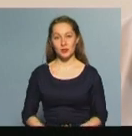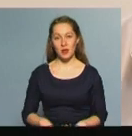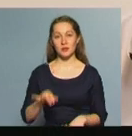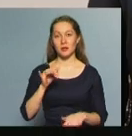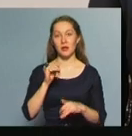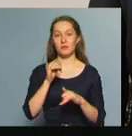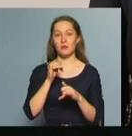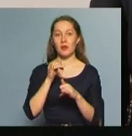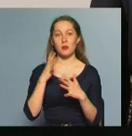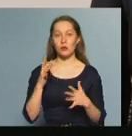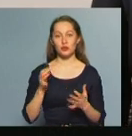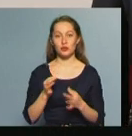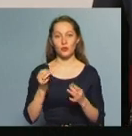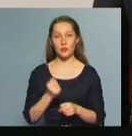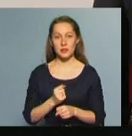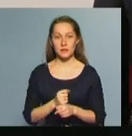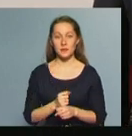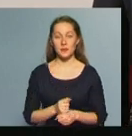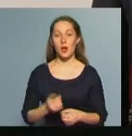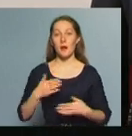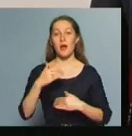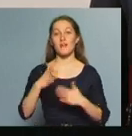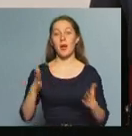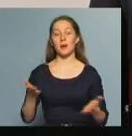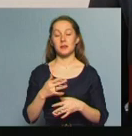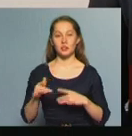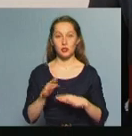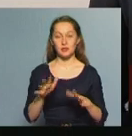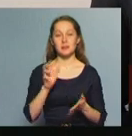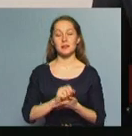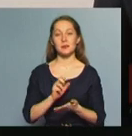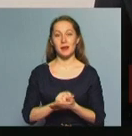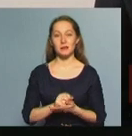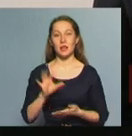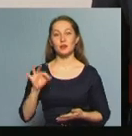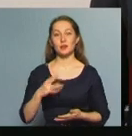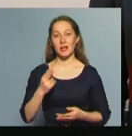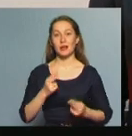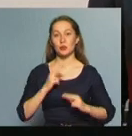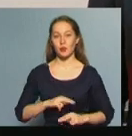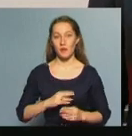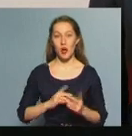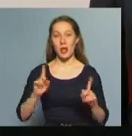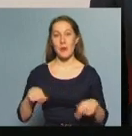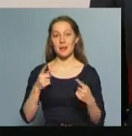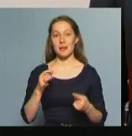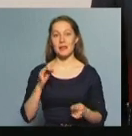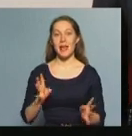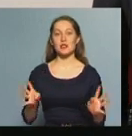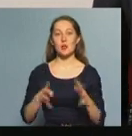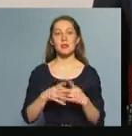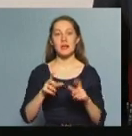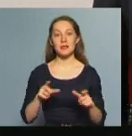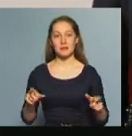чем-то заниматься. Мы в рамках нашей деятельности занимаемся не только социально-трудовой реабилитацией, но и ресоциализацией, потому что